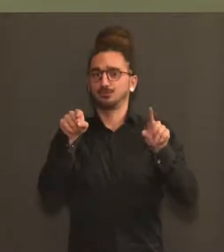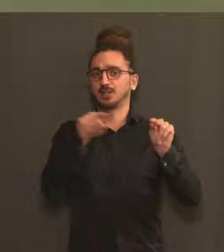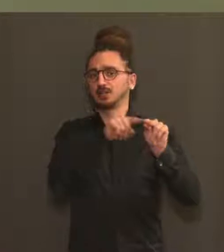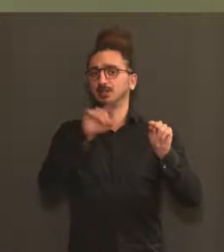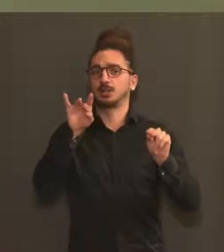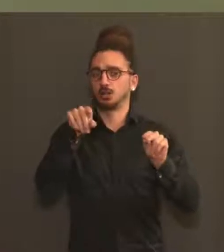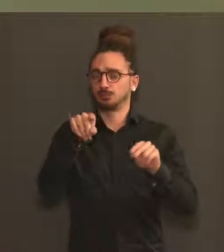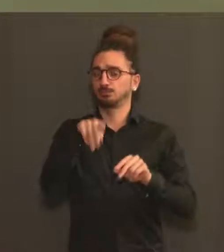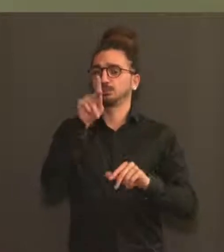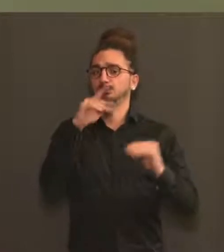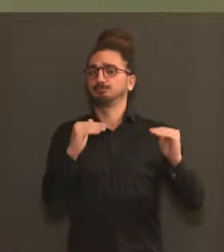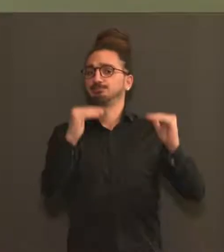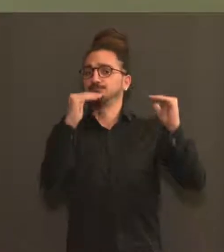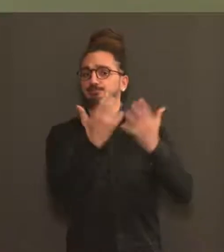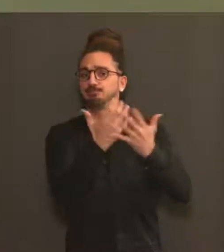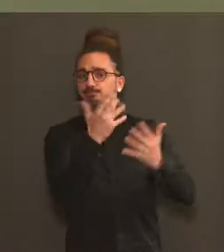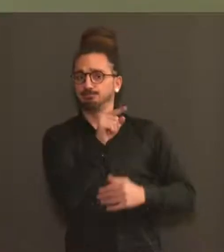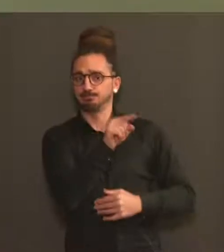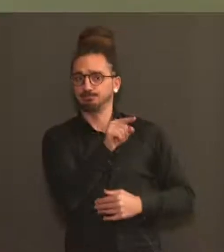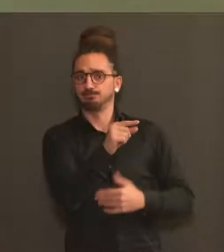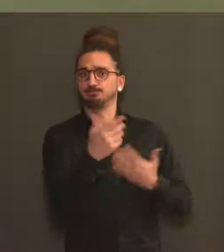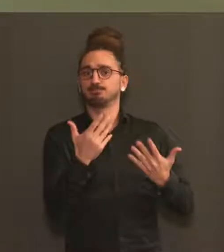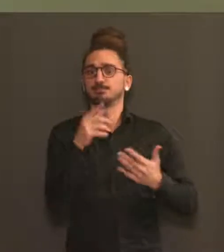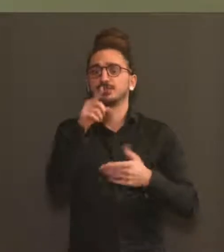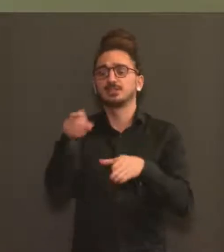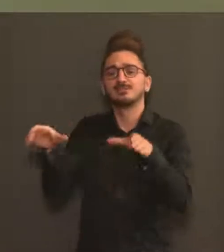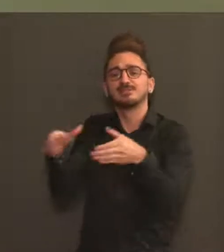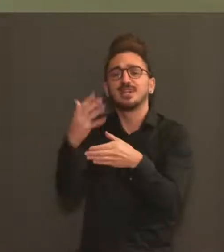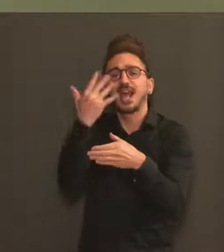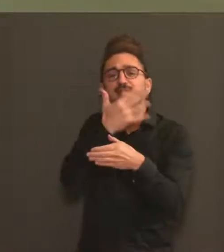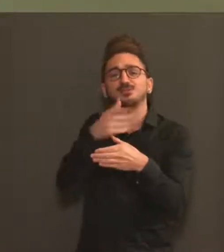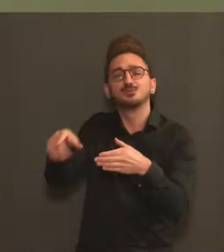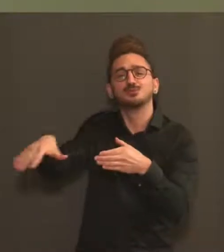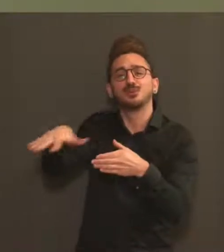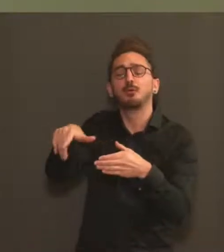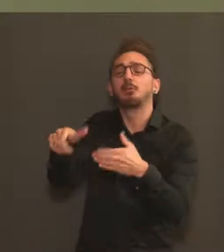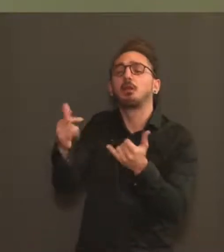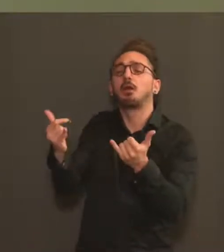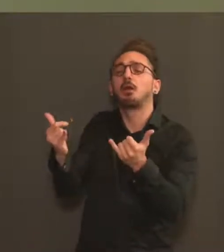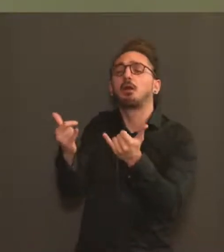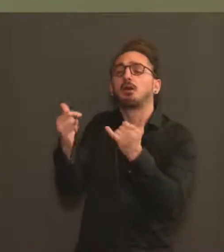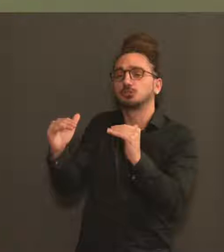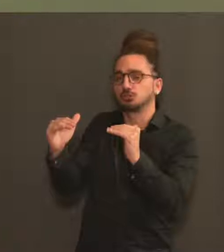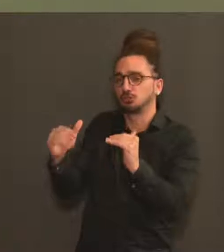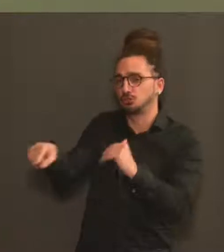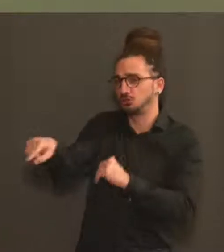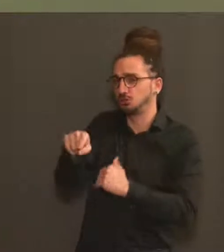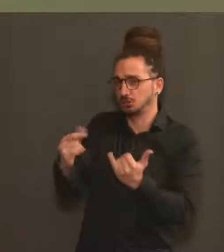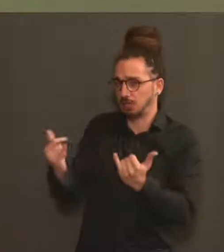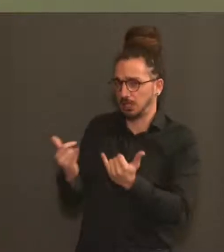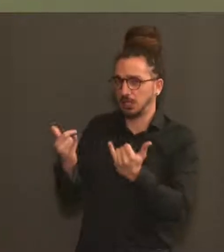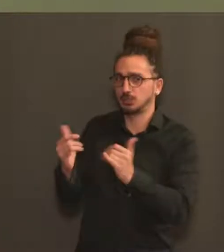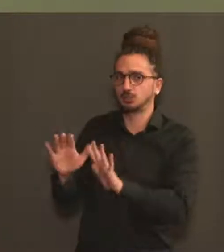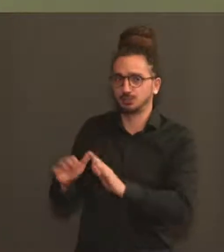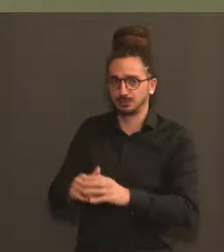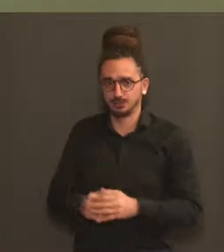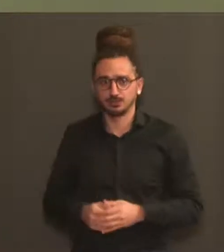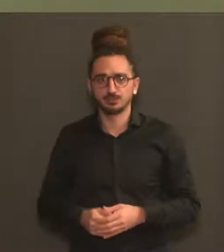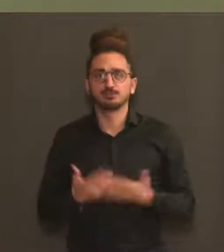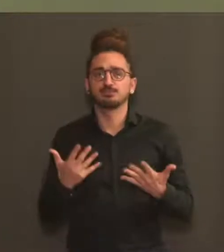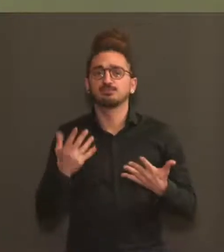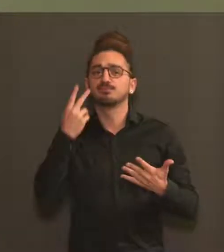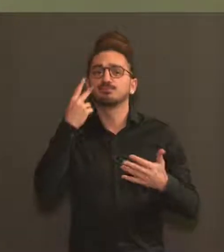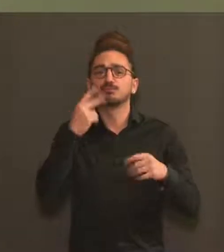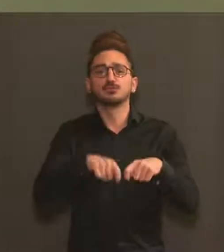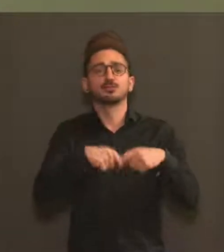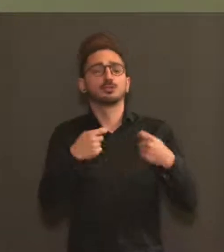chez les adolescents et nous commençons à avoir une augmentation qui est modérée, qui est de 2% chez les plus de 80 ans et